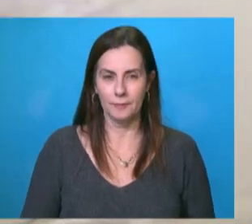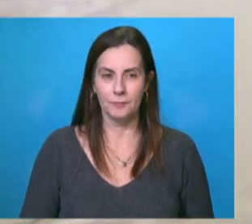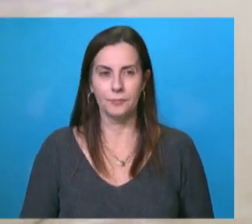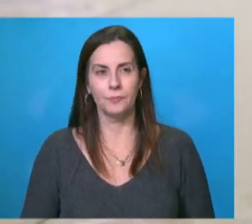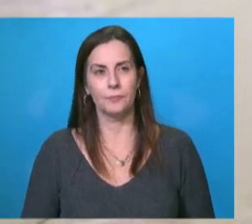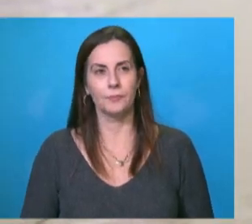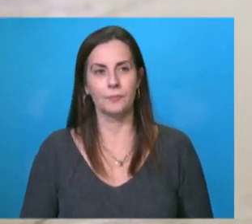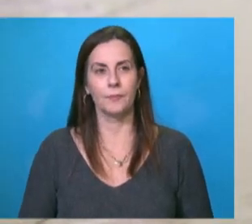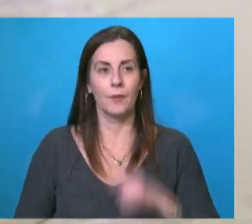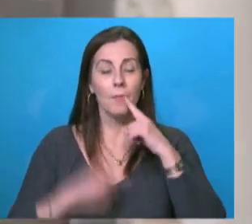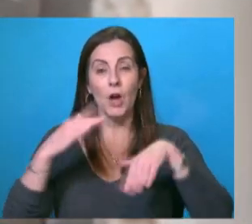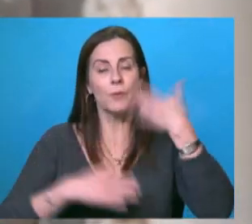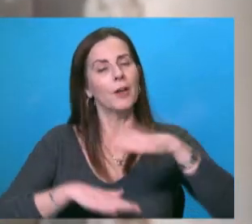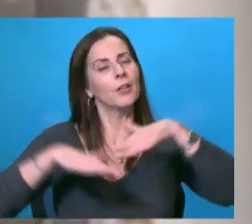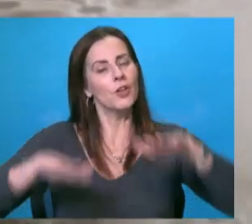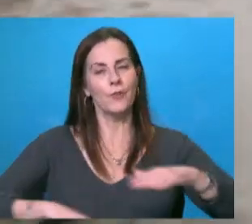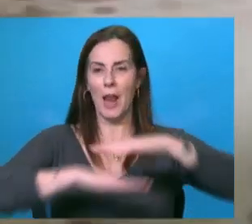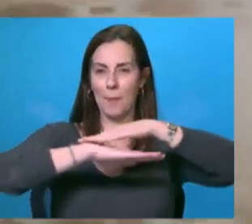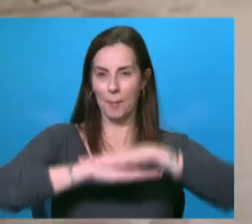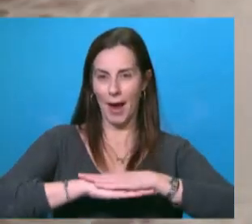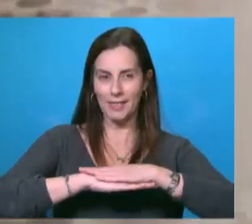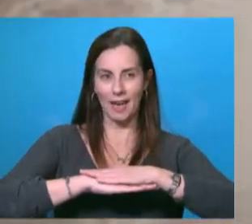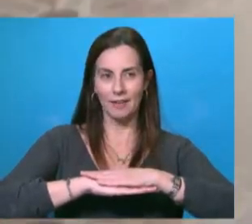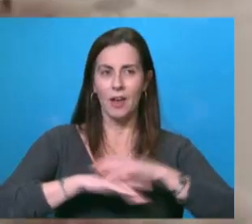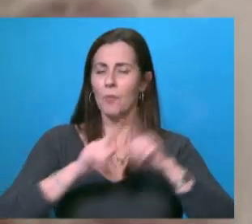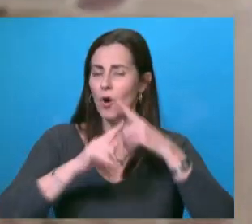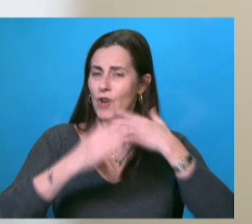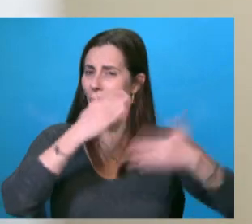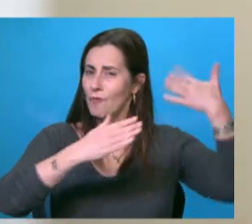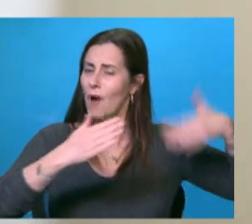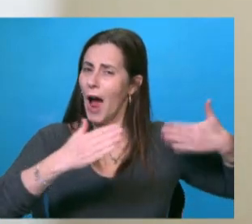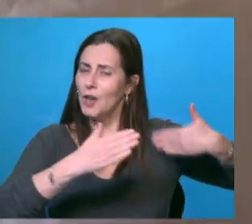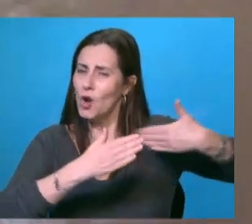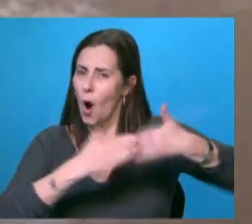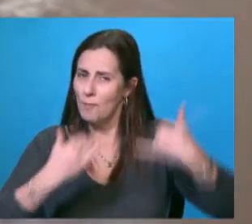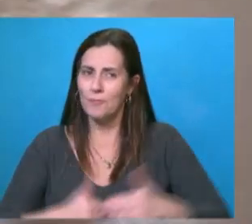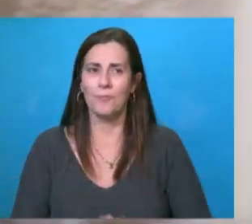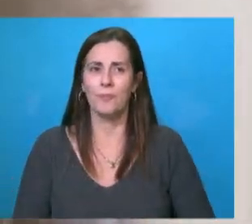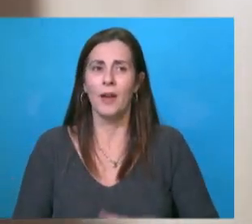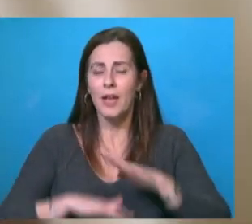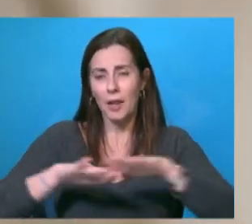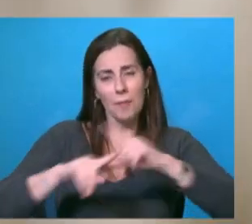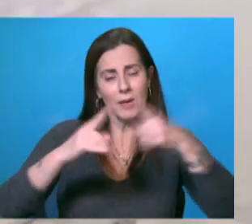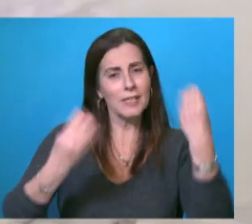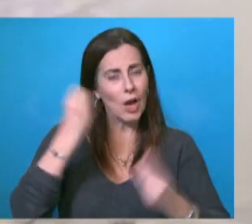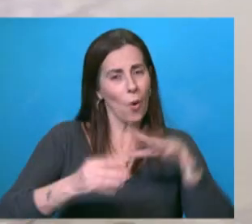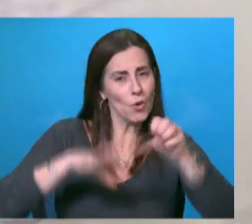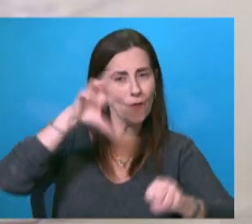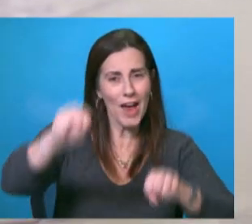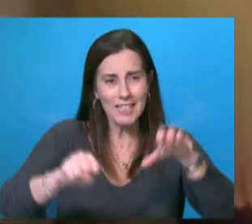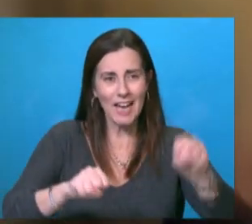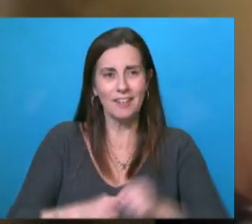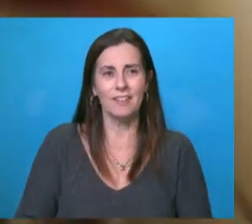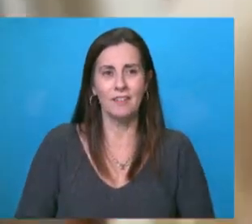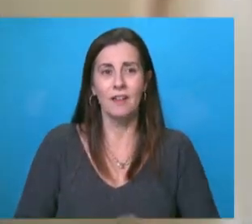בשנה הבאה נשב על המרפסת כמו בשנים שחלפו עד היום. ילדים אחדים ישחקו בתופסת,